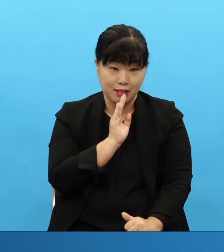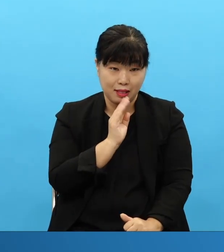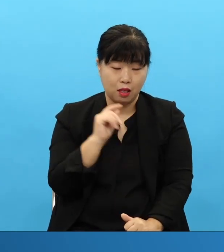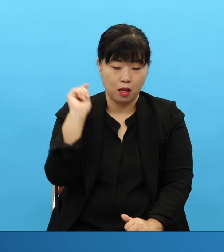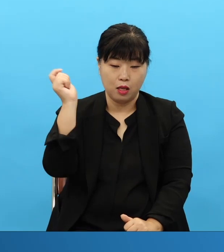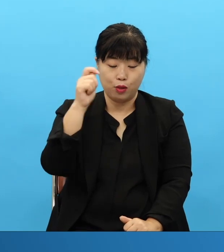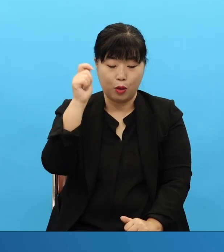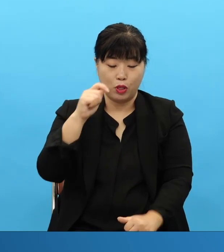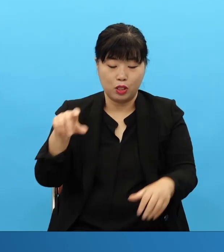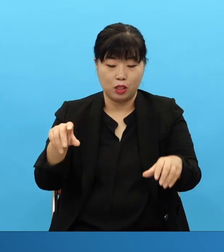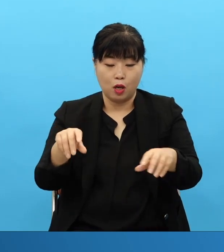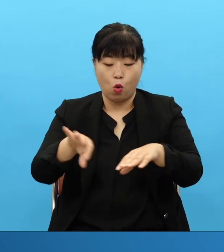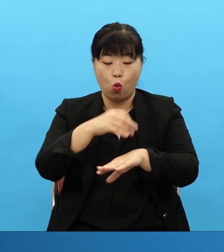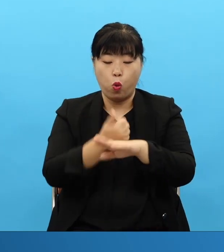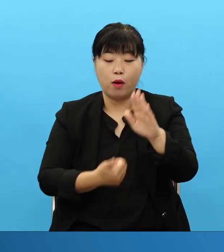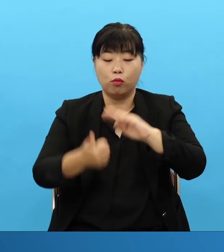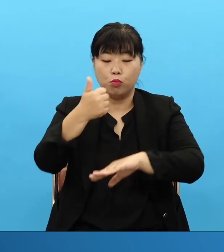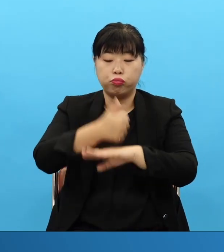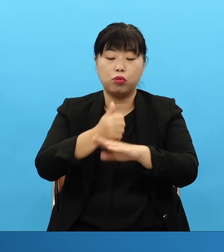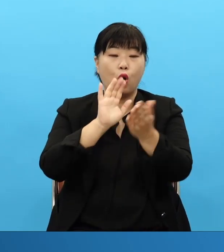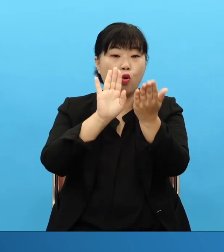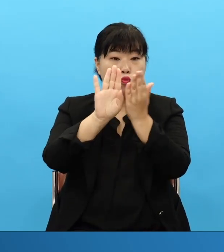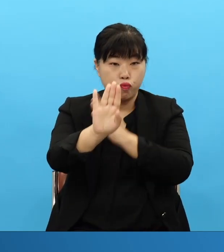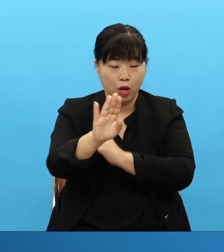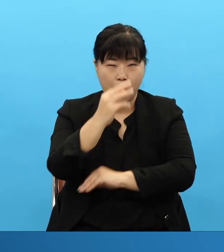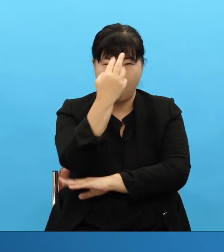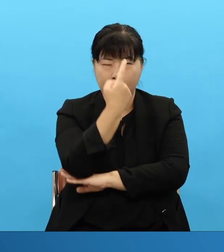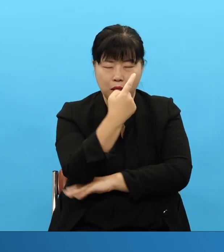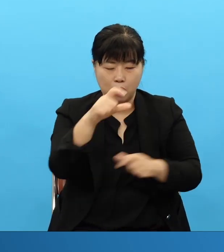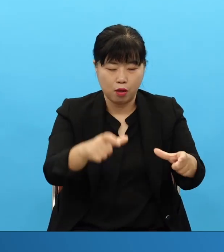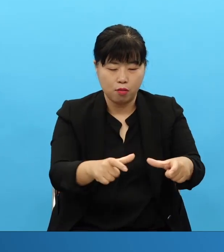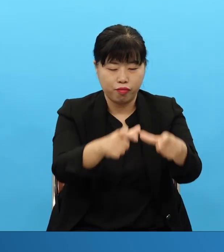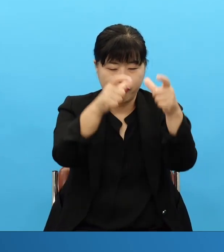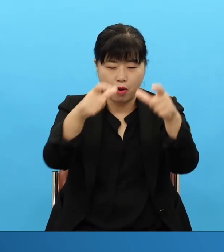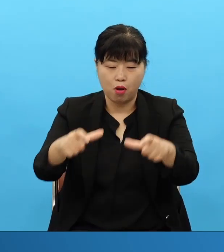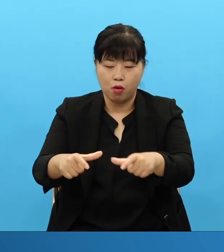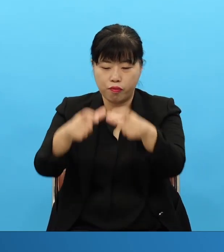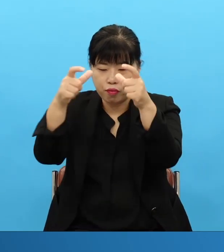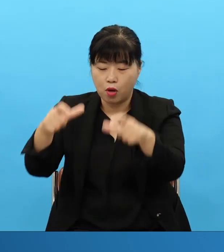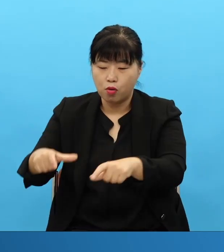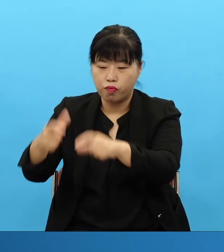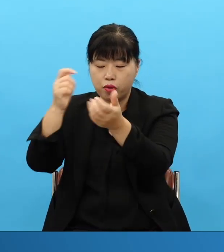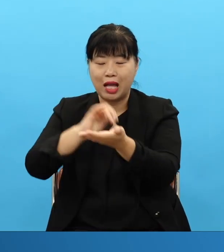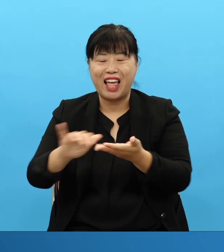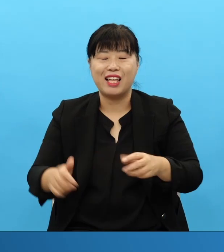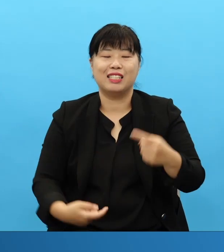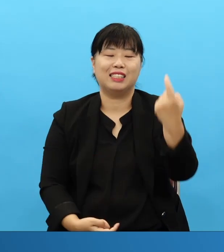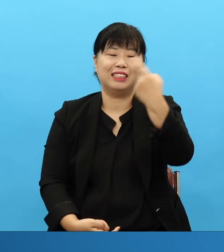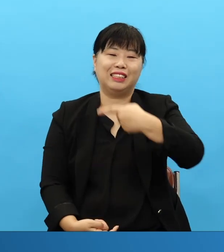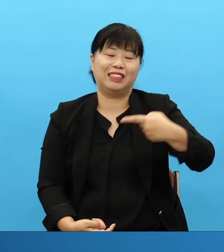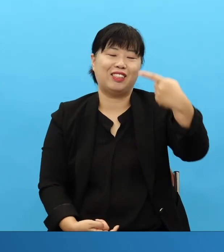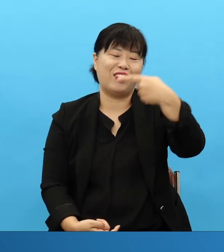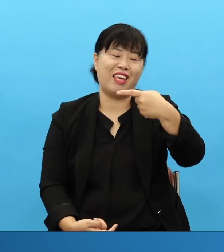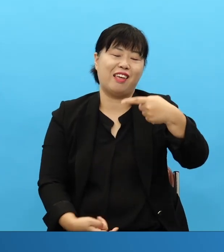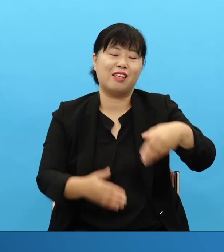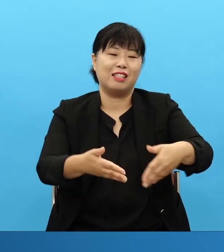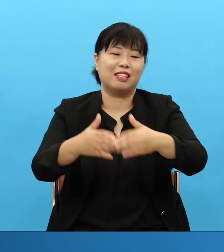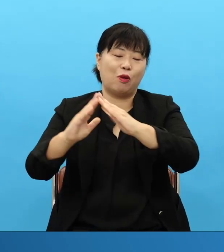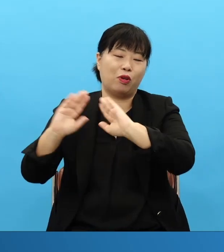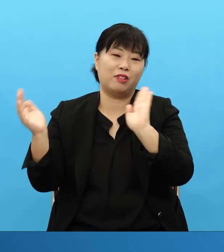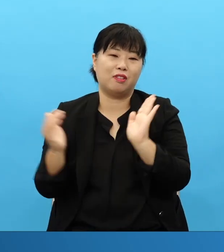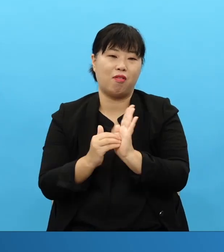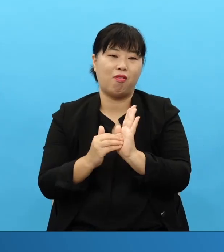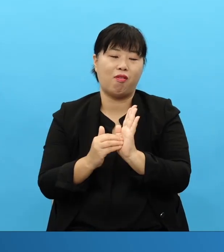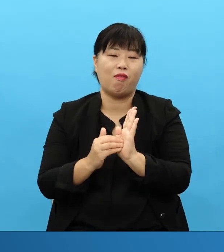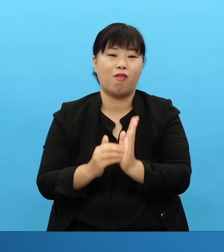raised 1,000 대단합니다. partisans. That's amazing, isn't it? 망대를 1,000개를 세웠다. That he raised 1,000 partisans. 그렇게 보통 사람이 아니에요. So he's not your average person.